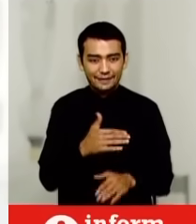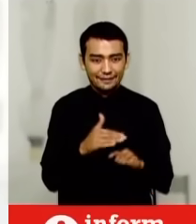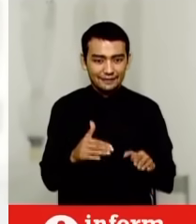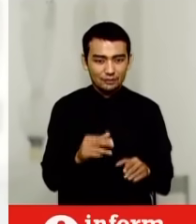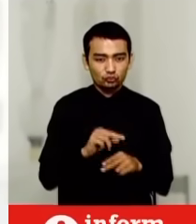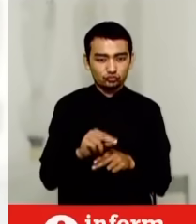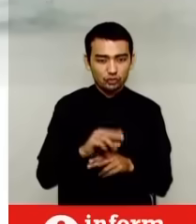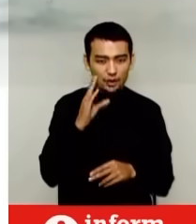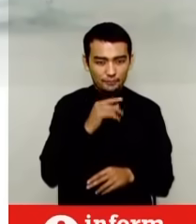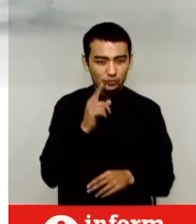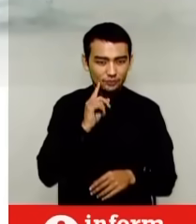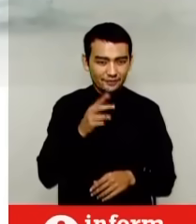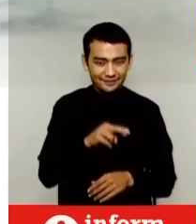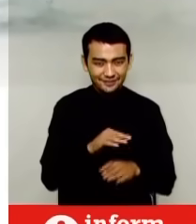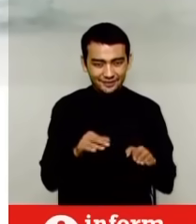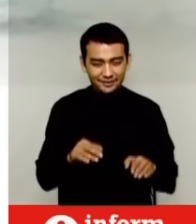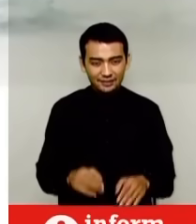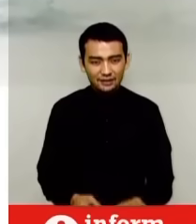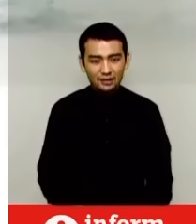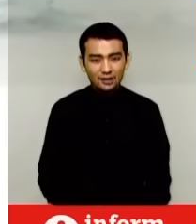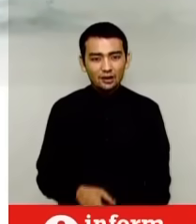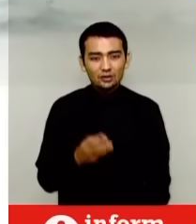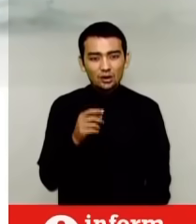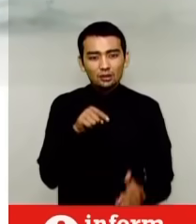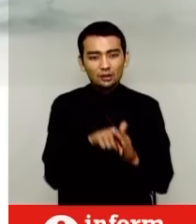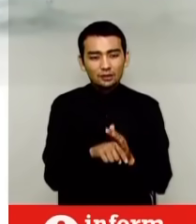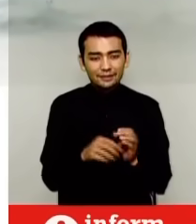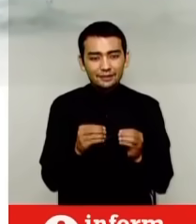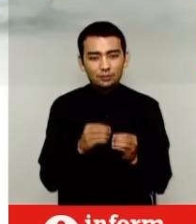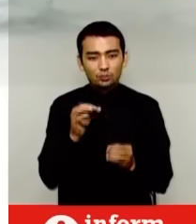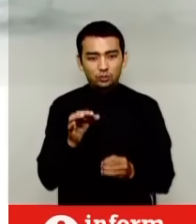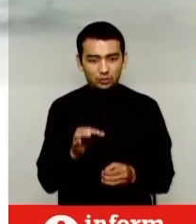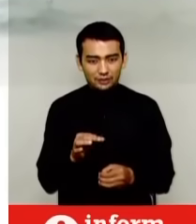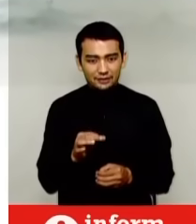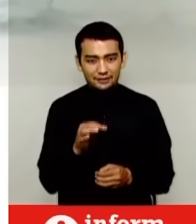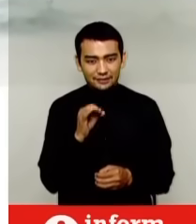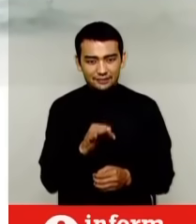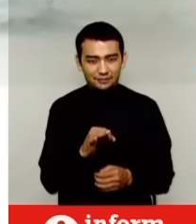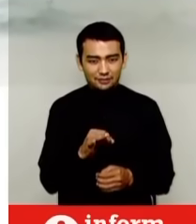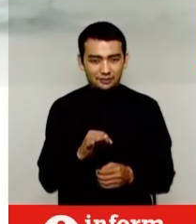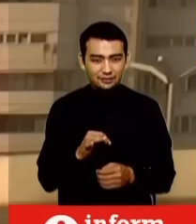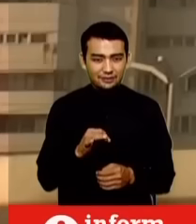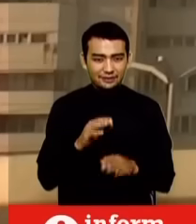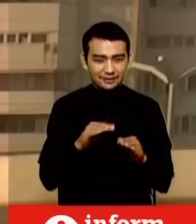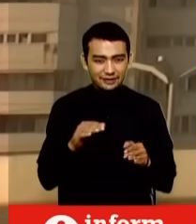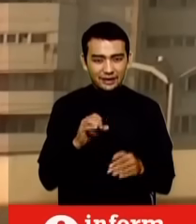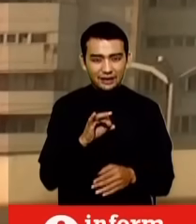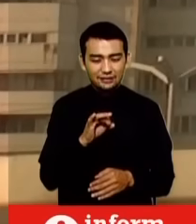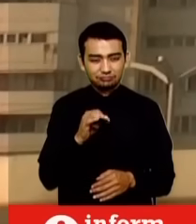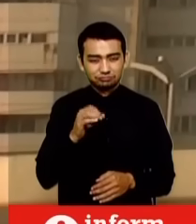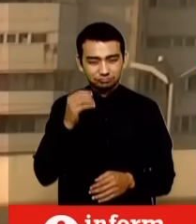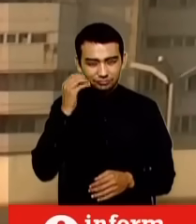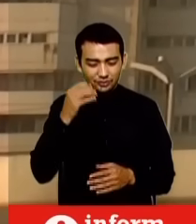қамтуға ыңғайластырылған. Соның ішінде 10%-ға жуығы инклюзивті санаттағы оқушылар. Ал